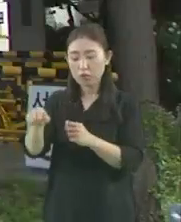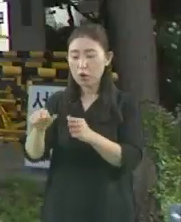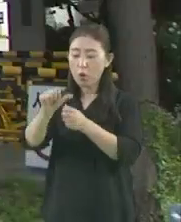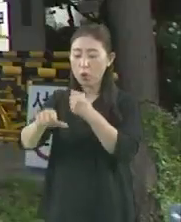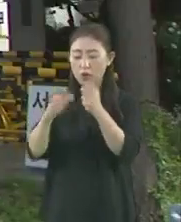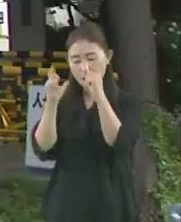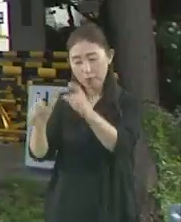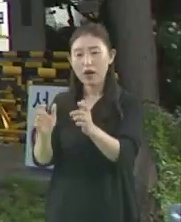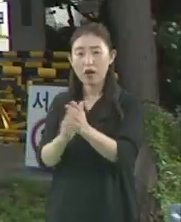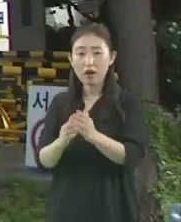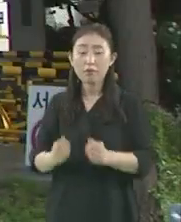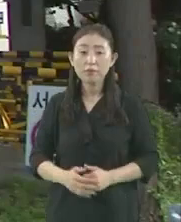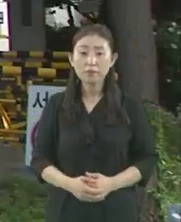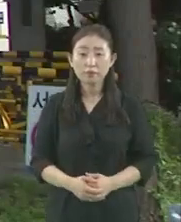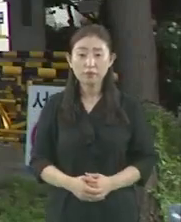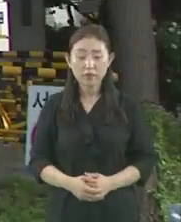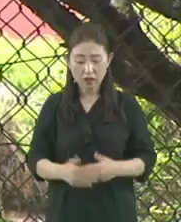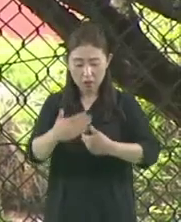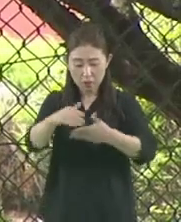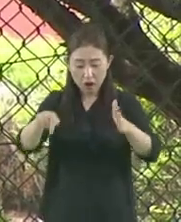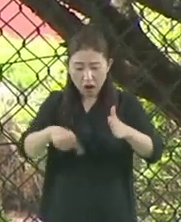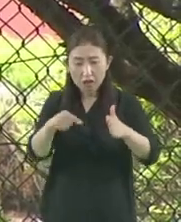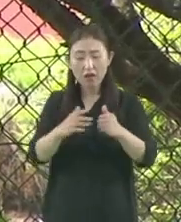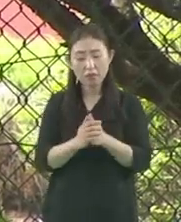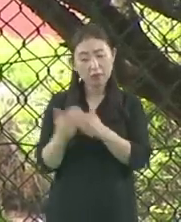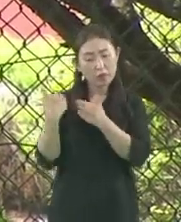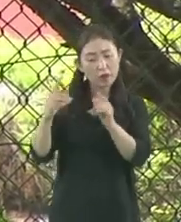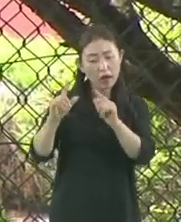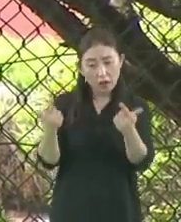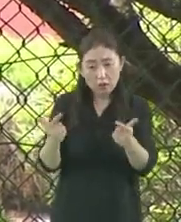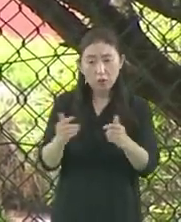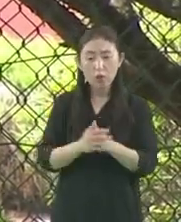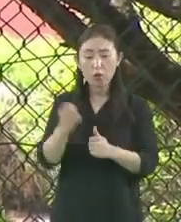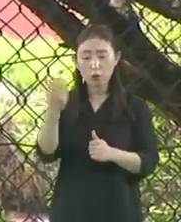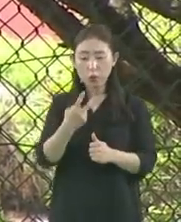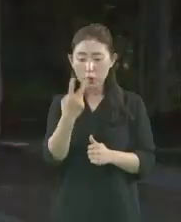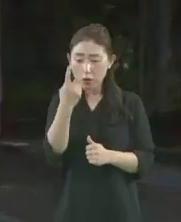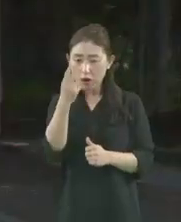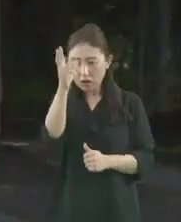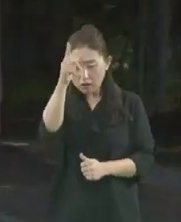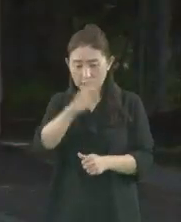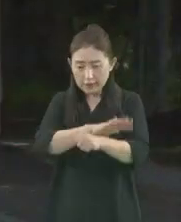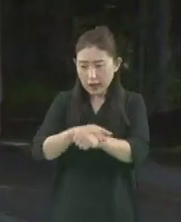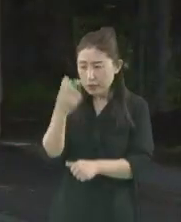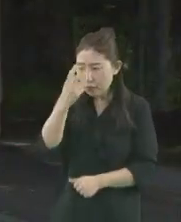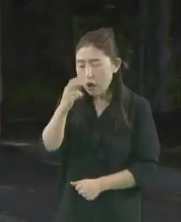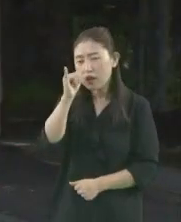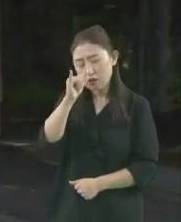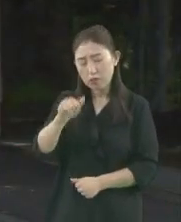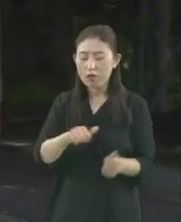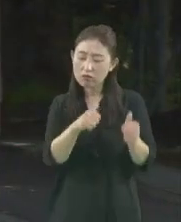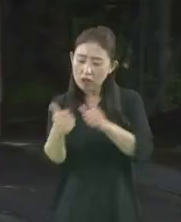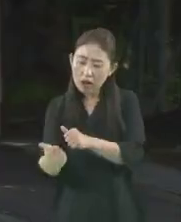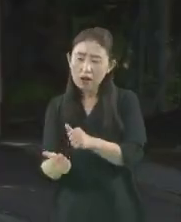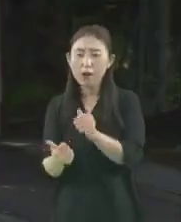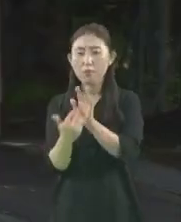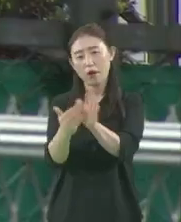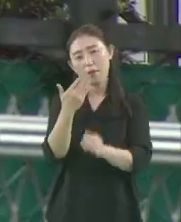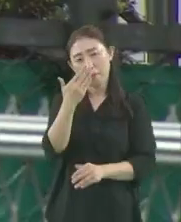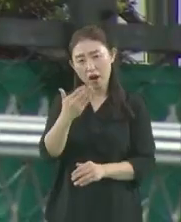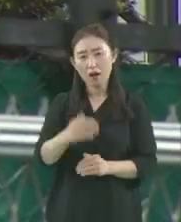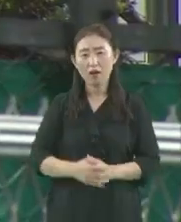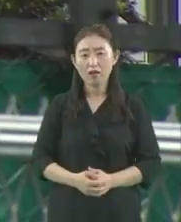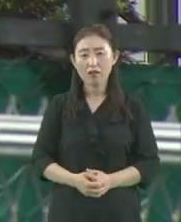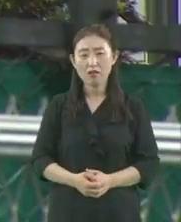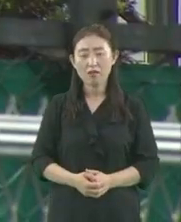피해 유족들은 같은 방 수용자들이 묵인하지 않고 교도소가 한 번만 제대로 살폈다면 억울한 죽음은 없었을 거라며